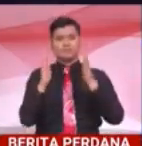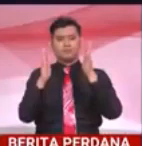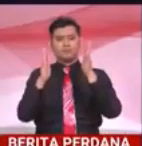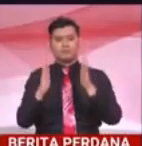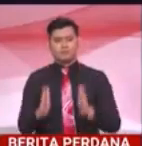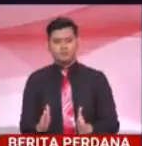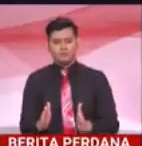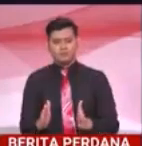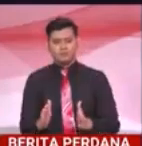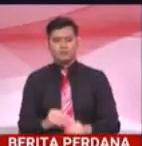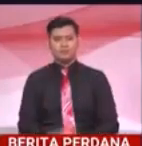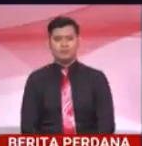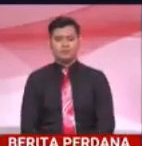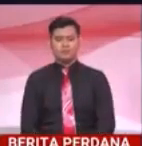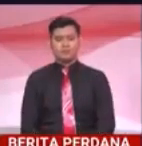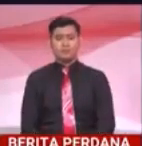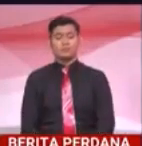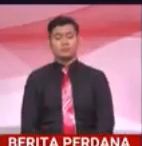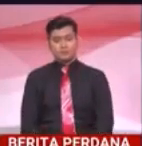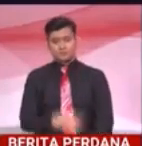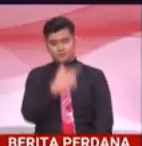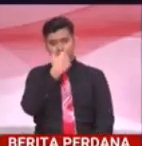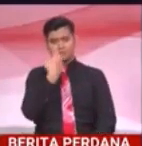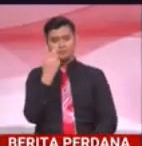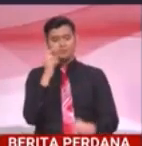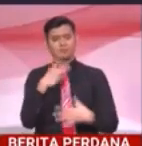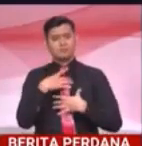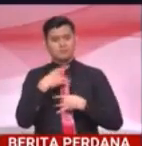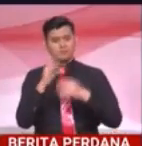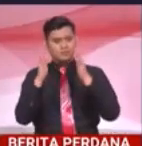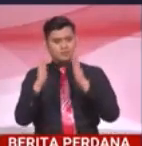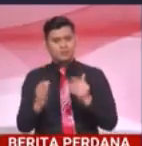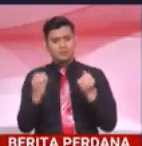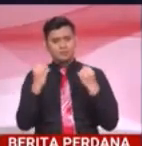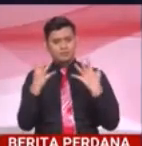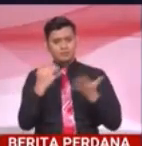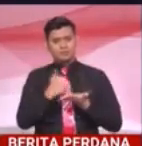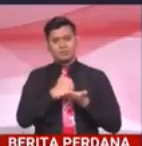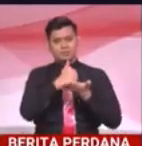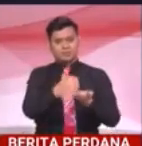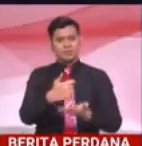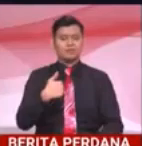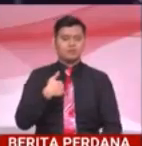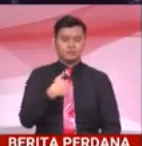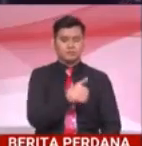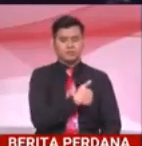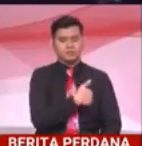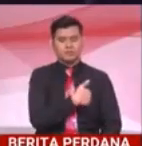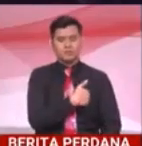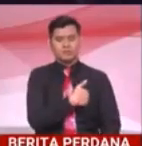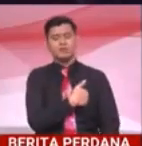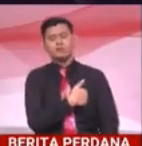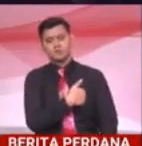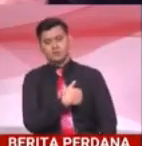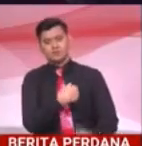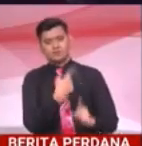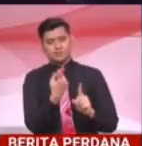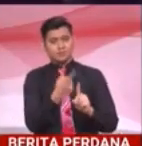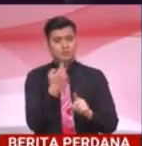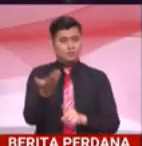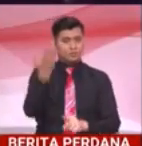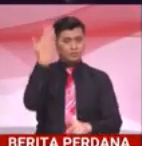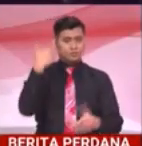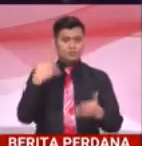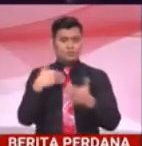di Layla dong susah payah by Judika Zainab Sam Khazanah dia dicapai pada hari pertama sampai sekarang